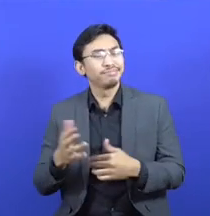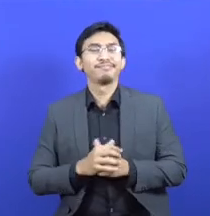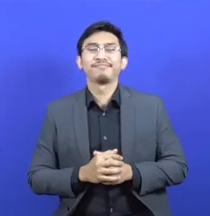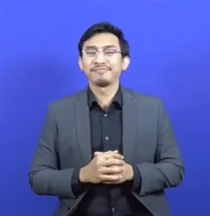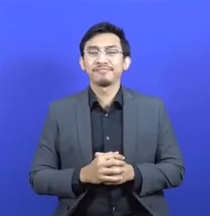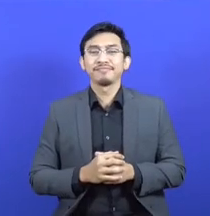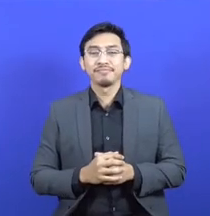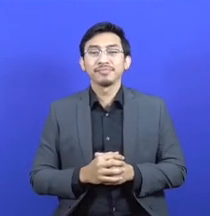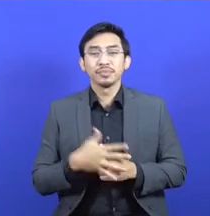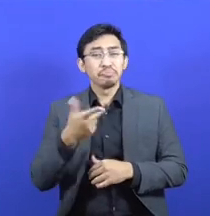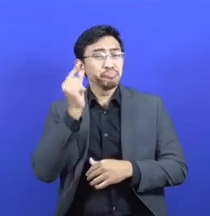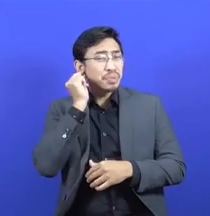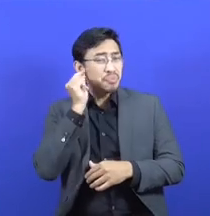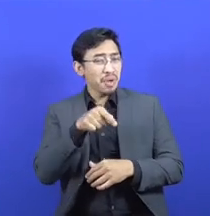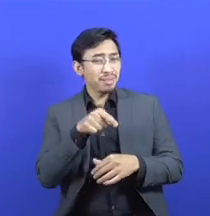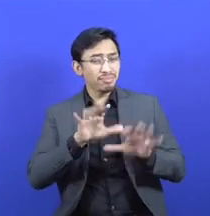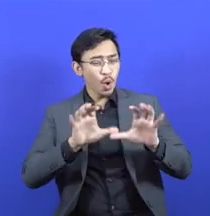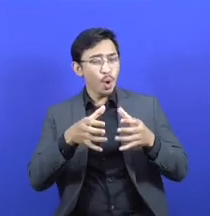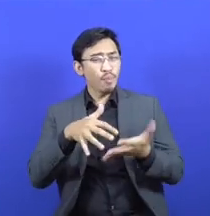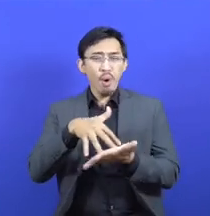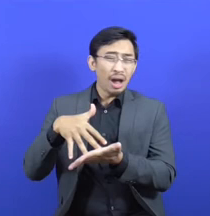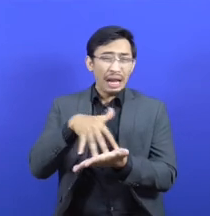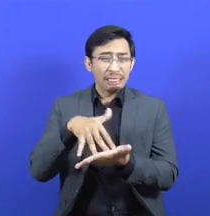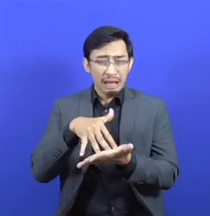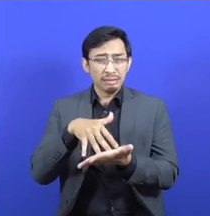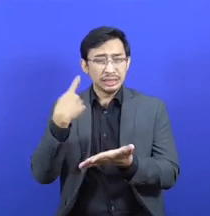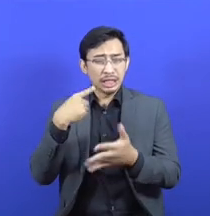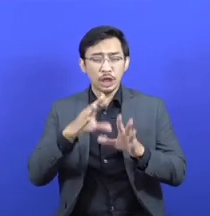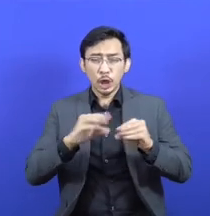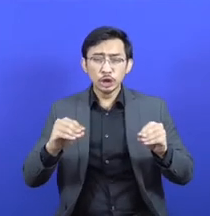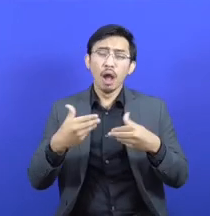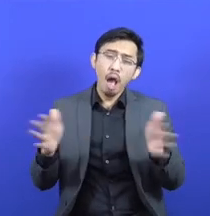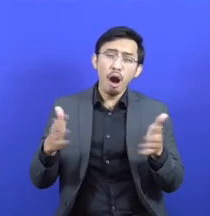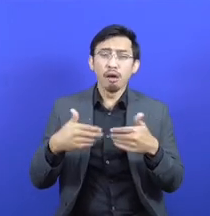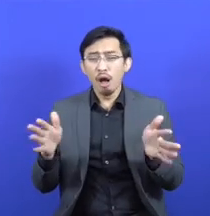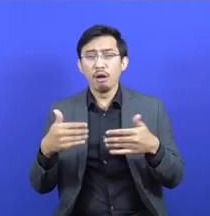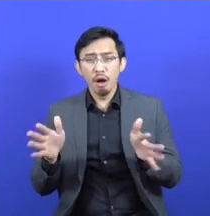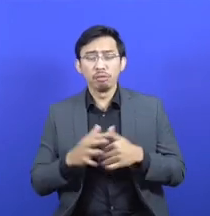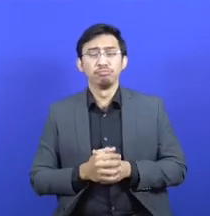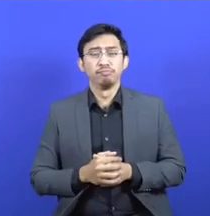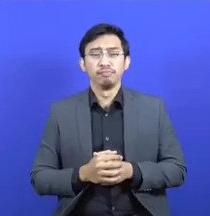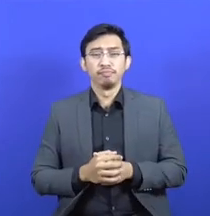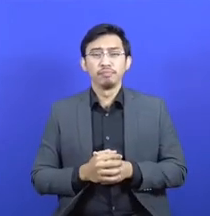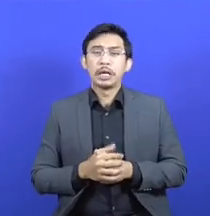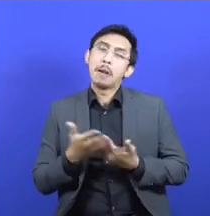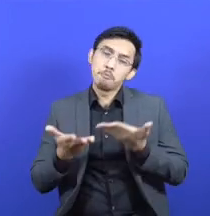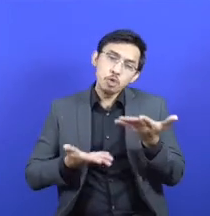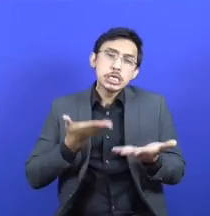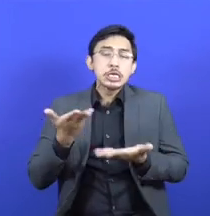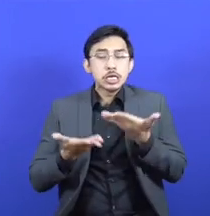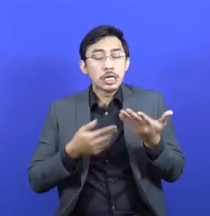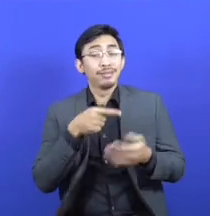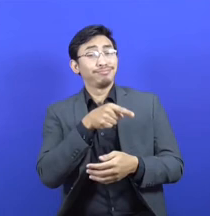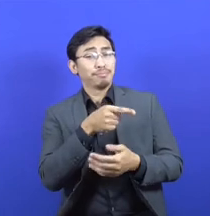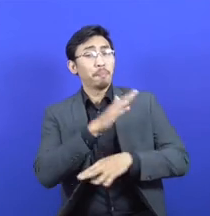ya. Apa perempuan adalah kelompok paling rentan ya untuk kehilangan pekerjaan? Mungkin ya,